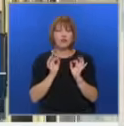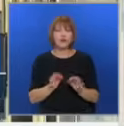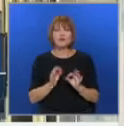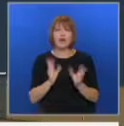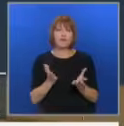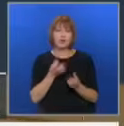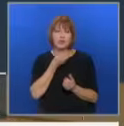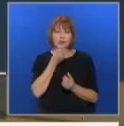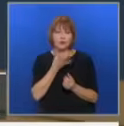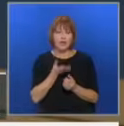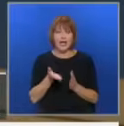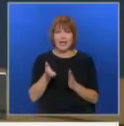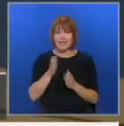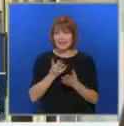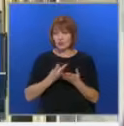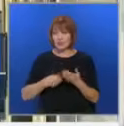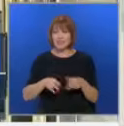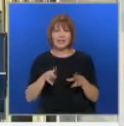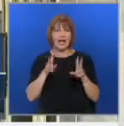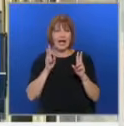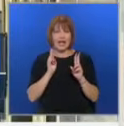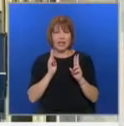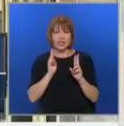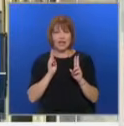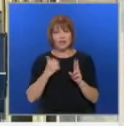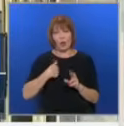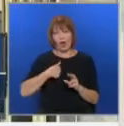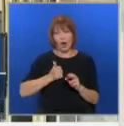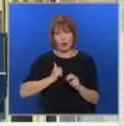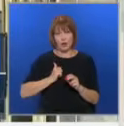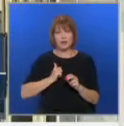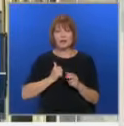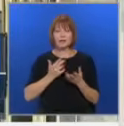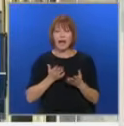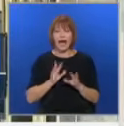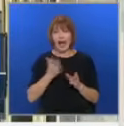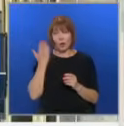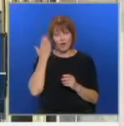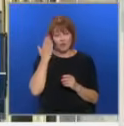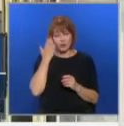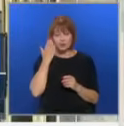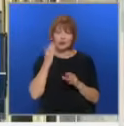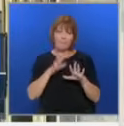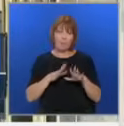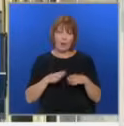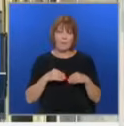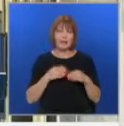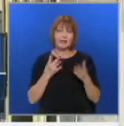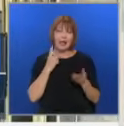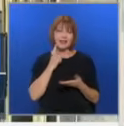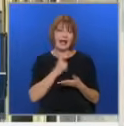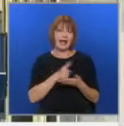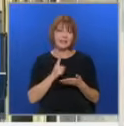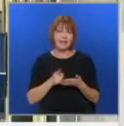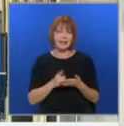се е случило. След като излезе решението на компетентни органи, съответно по канален ред, ако е виновен, ще си понесе последствията и